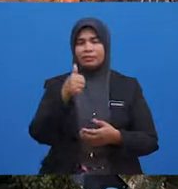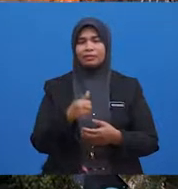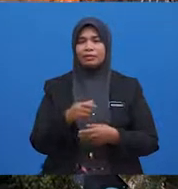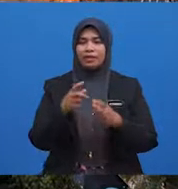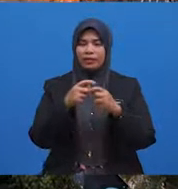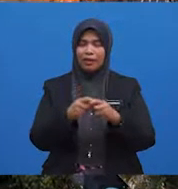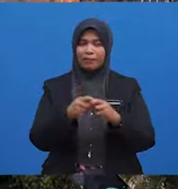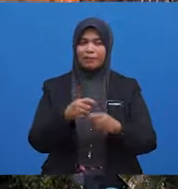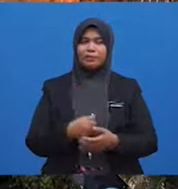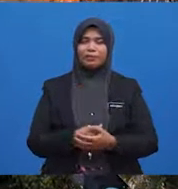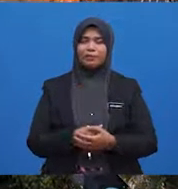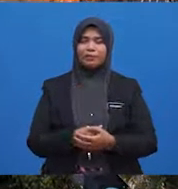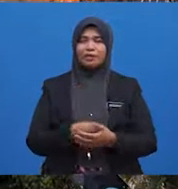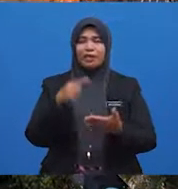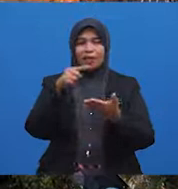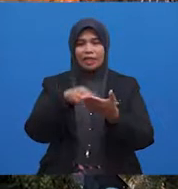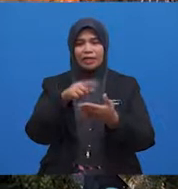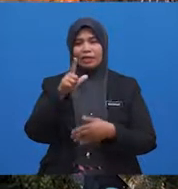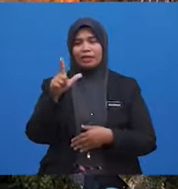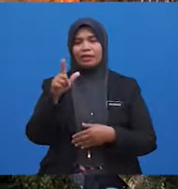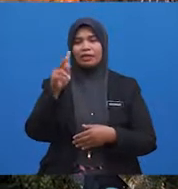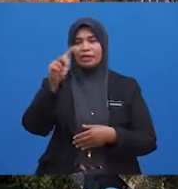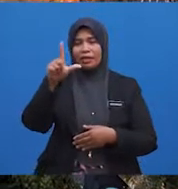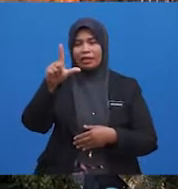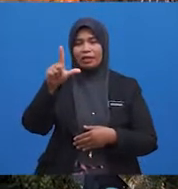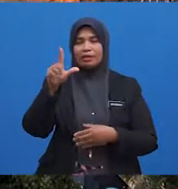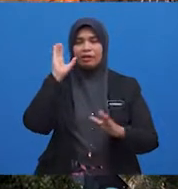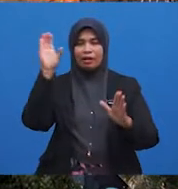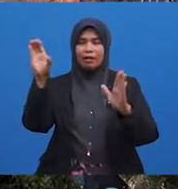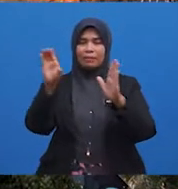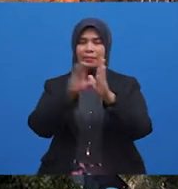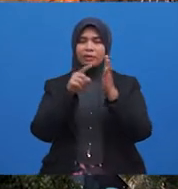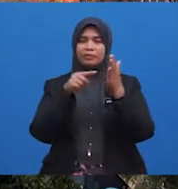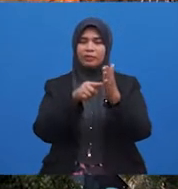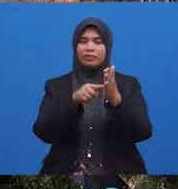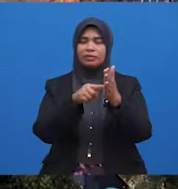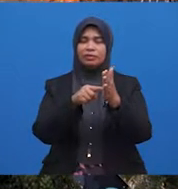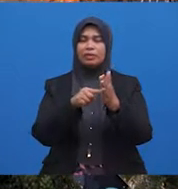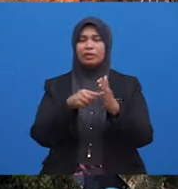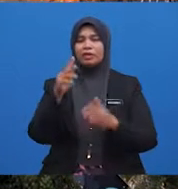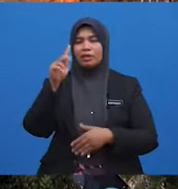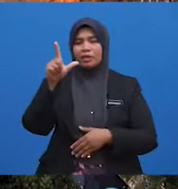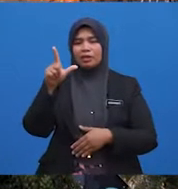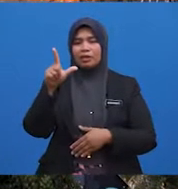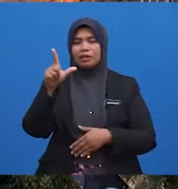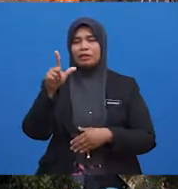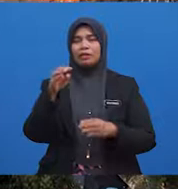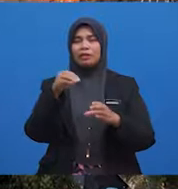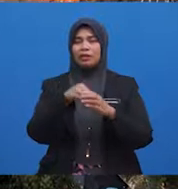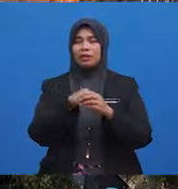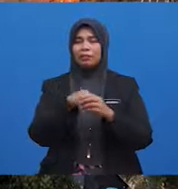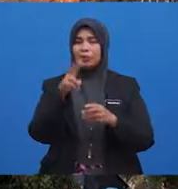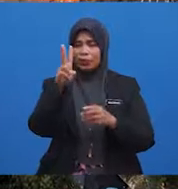Bagus! Tepat sekali! Inilah Kuala Lumpur. Gambar menunjukkan keadaan Kuala Lumpur dalam